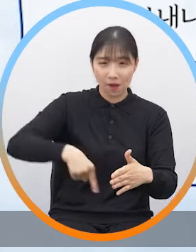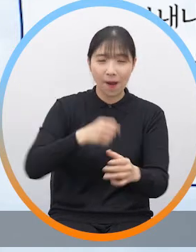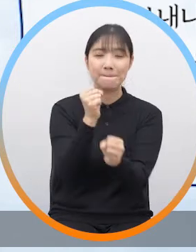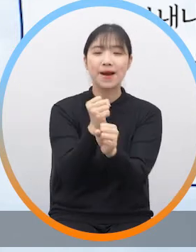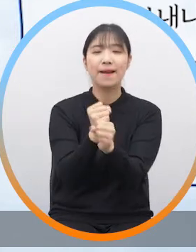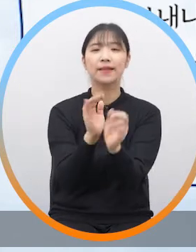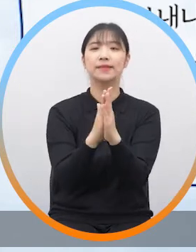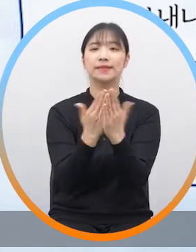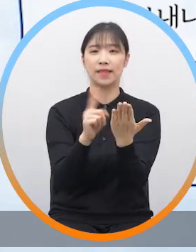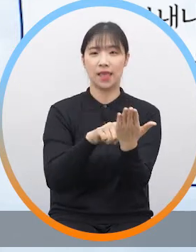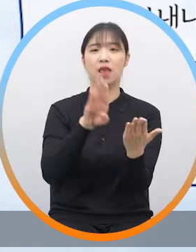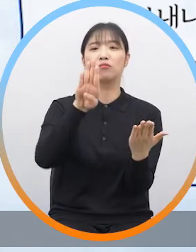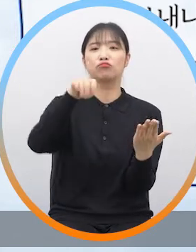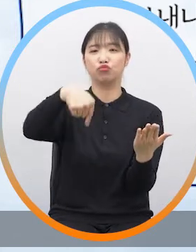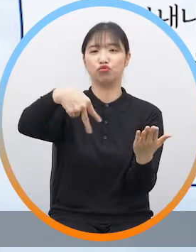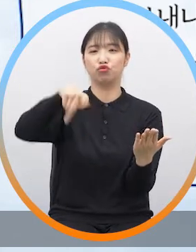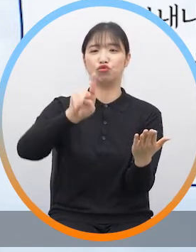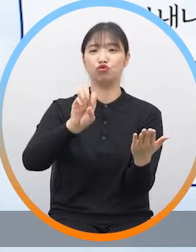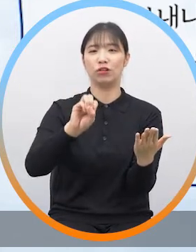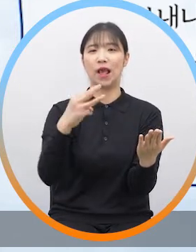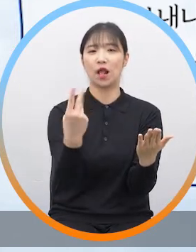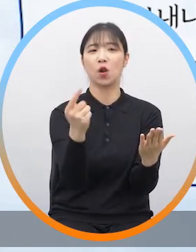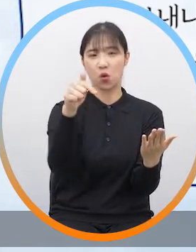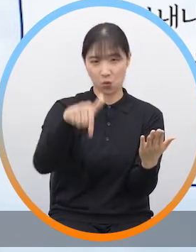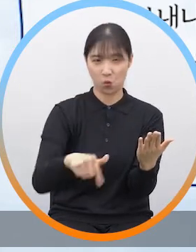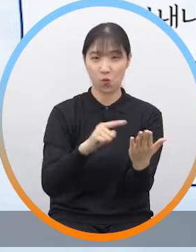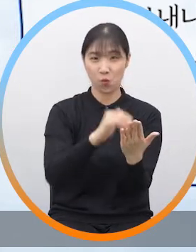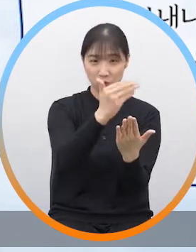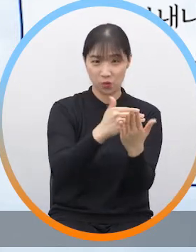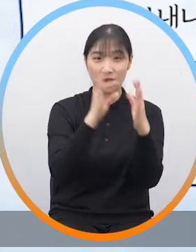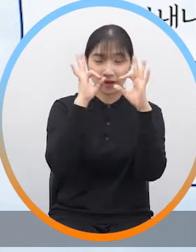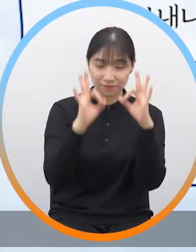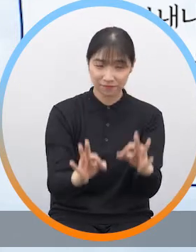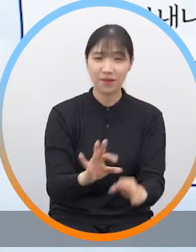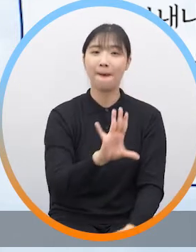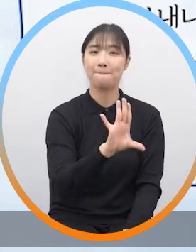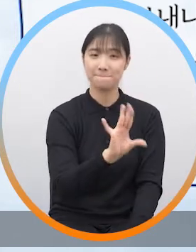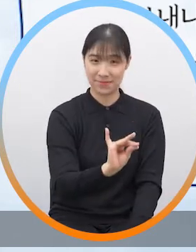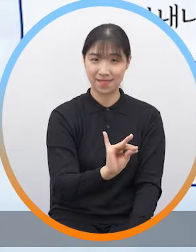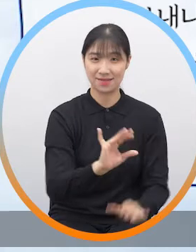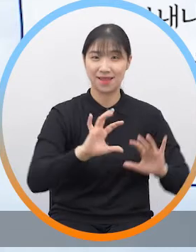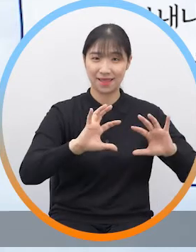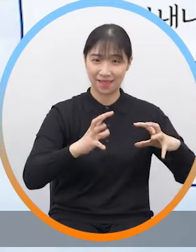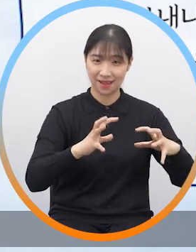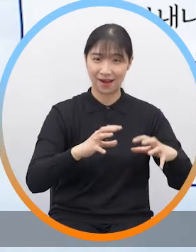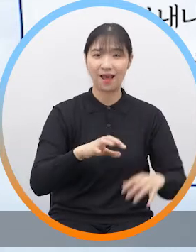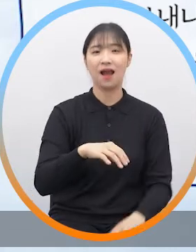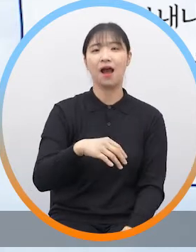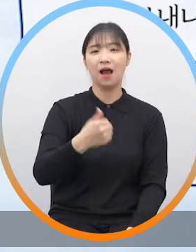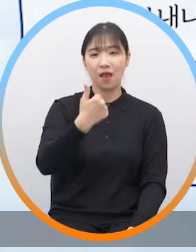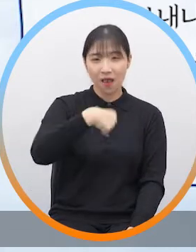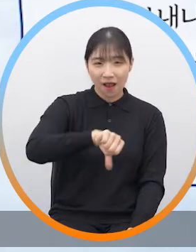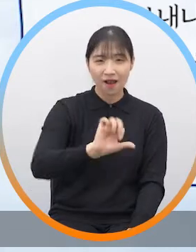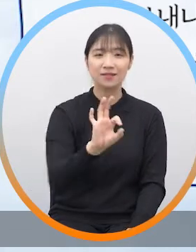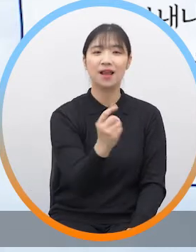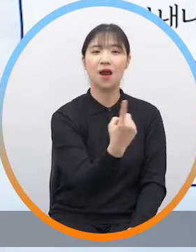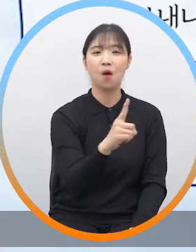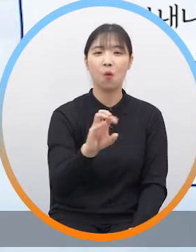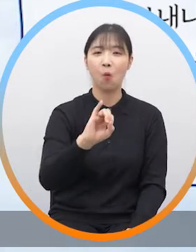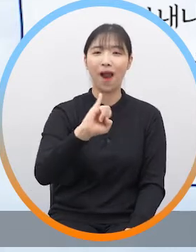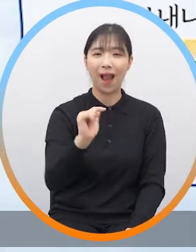만들었던 책이 부상록입니다. 이 부상록에 보면은 백제가 왕자